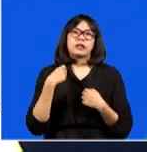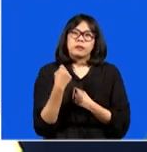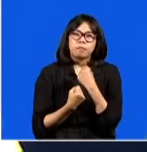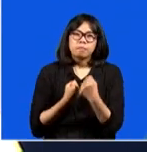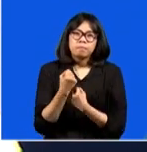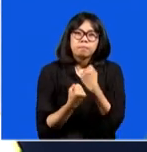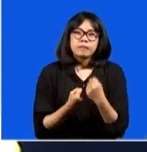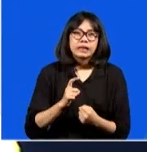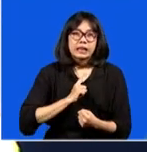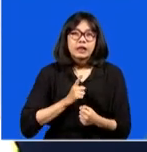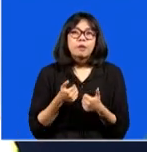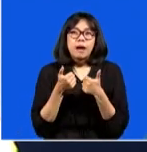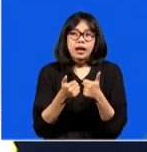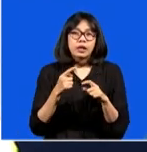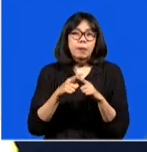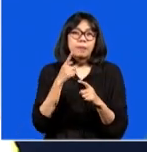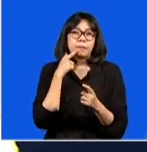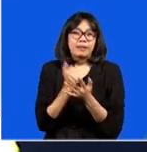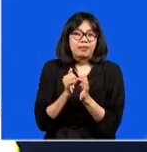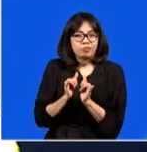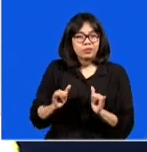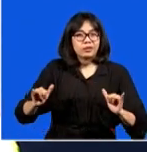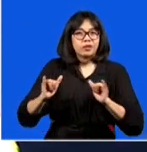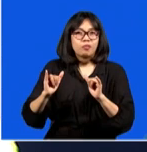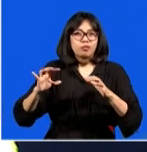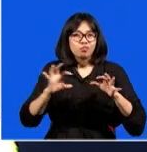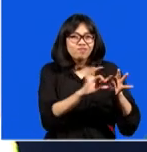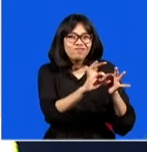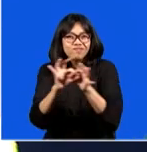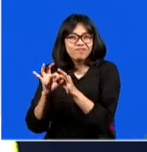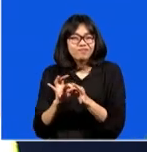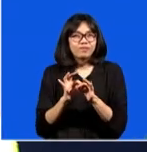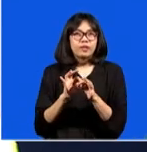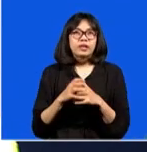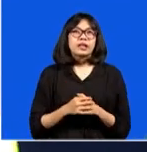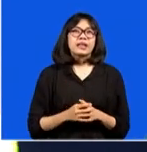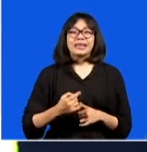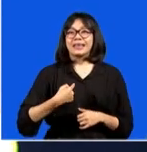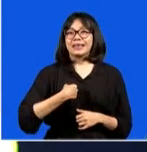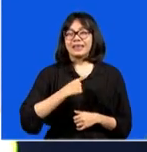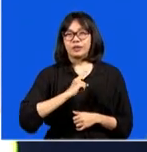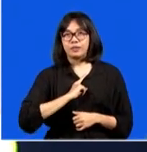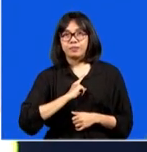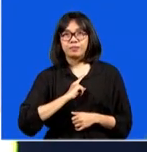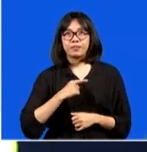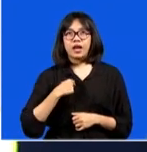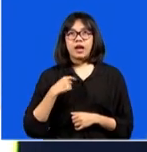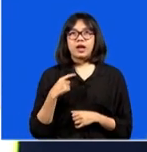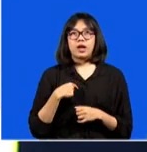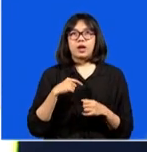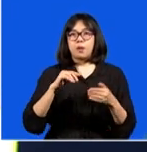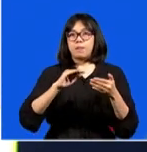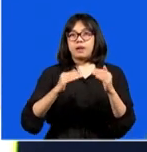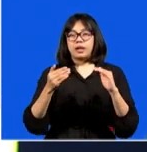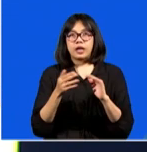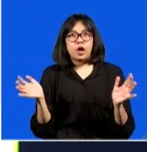namun berjalan bersama-sama itu akan lebih hebat saya juga sebagai penggerak komunitas belajar